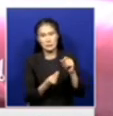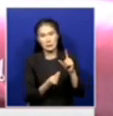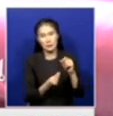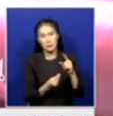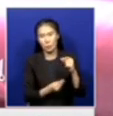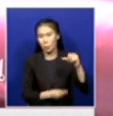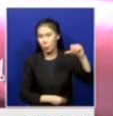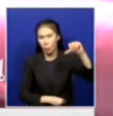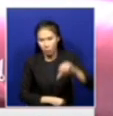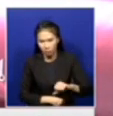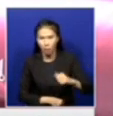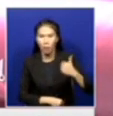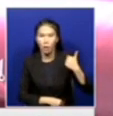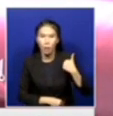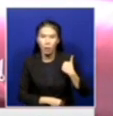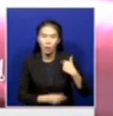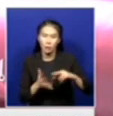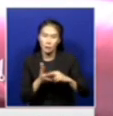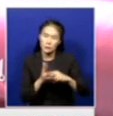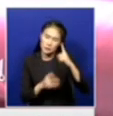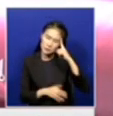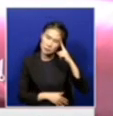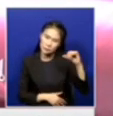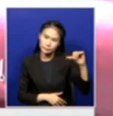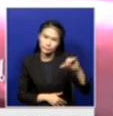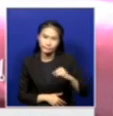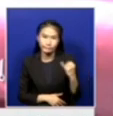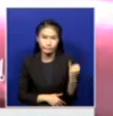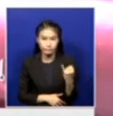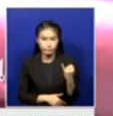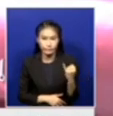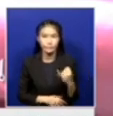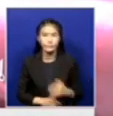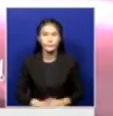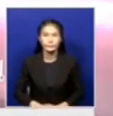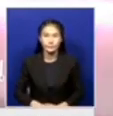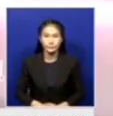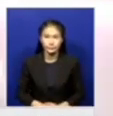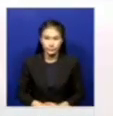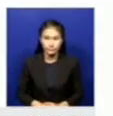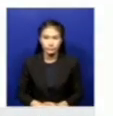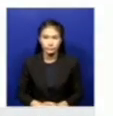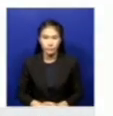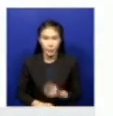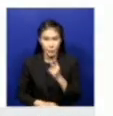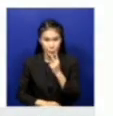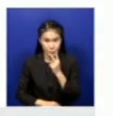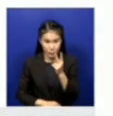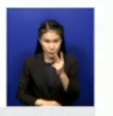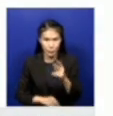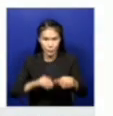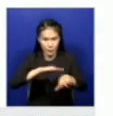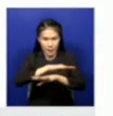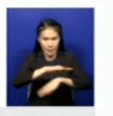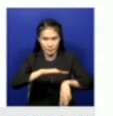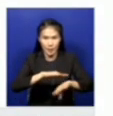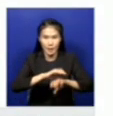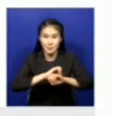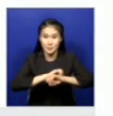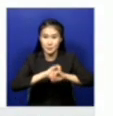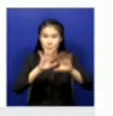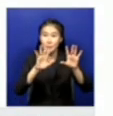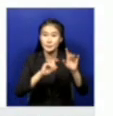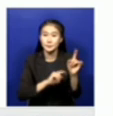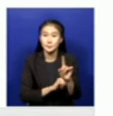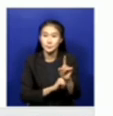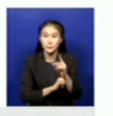ครับต่ำเตี้ยลงไปเรื่อยหลักฐานเชิงประจักษ์เช่นเดียวกันครับก็คือการจัด